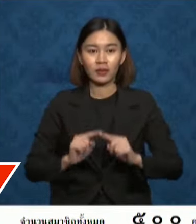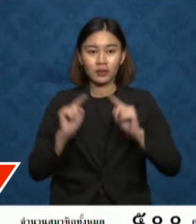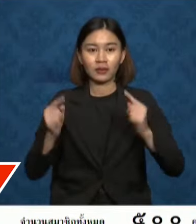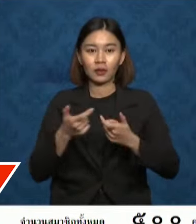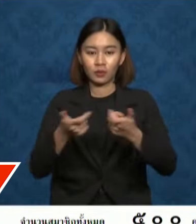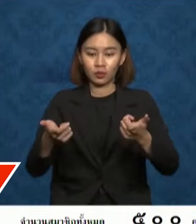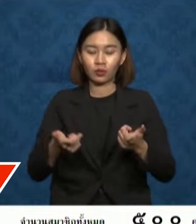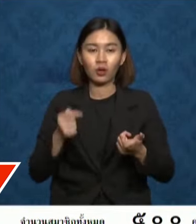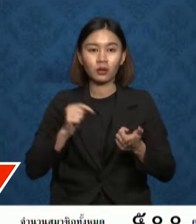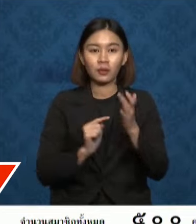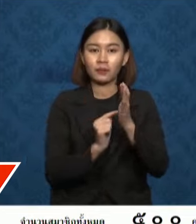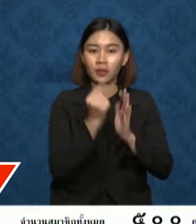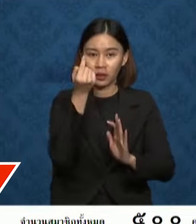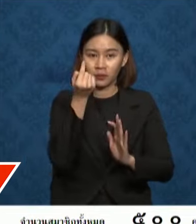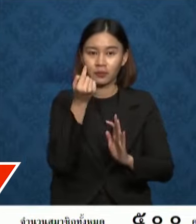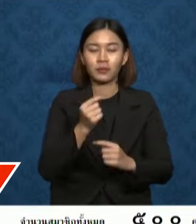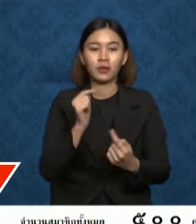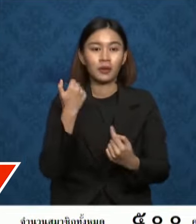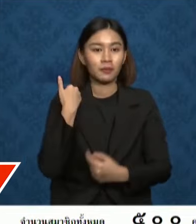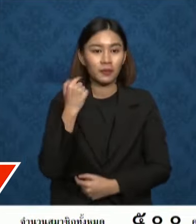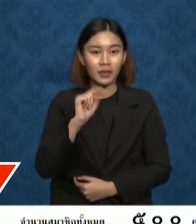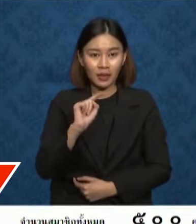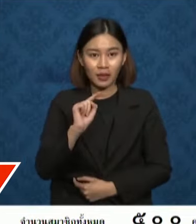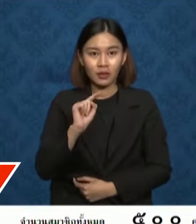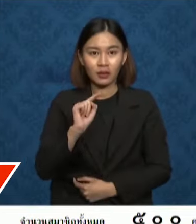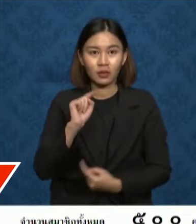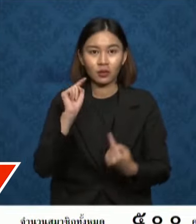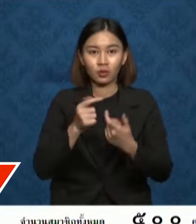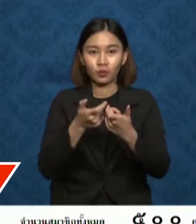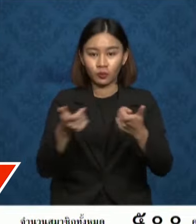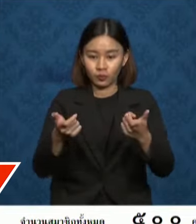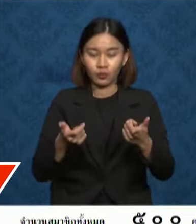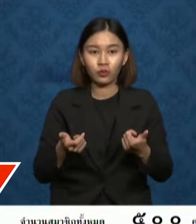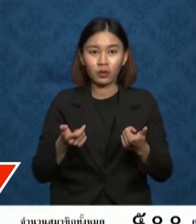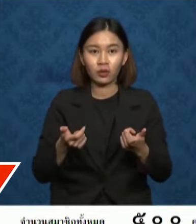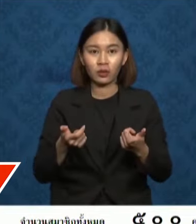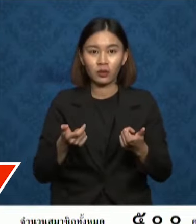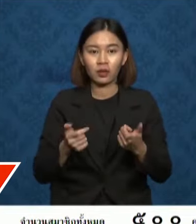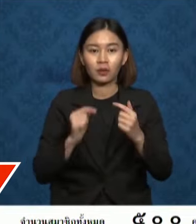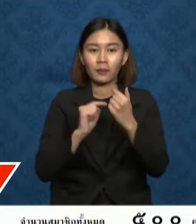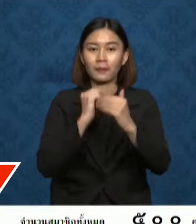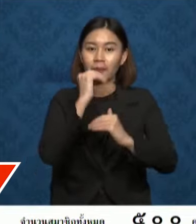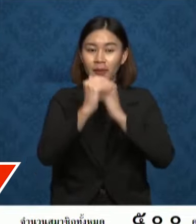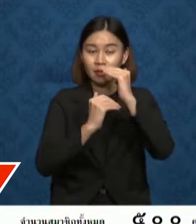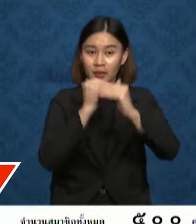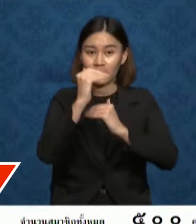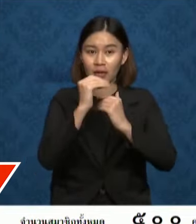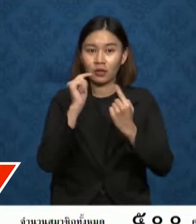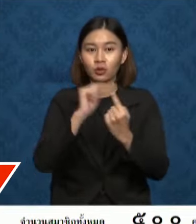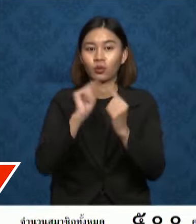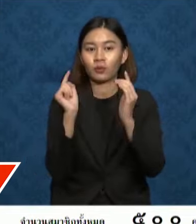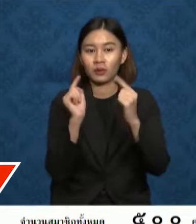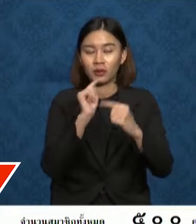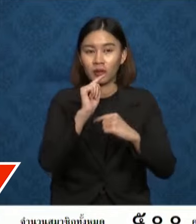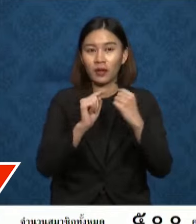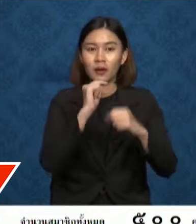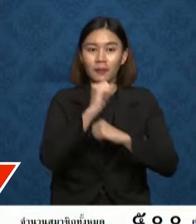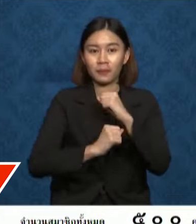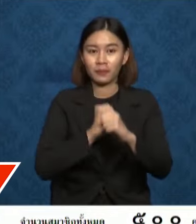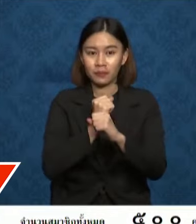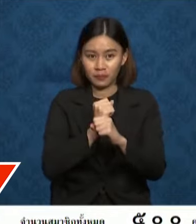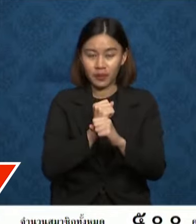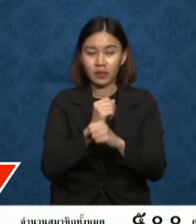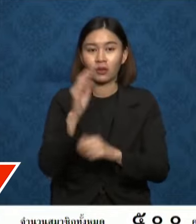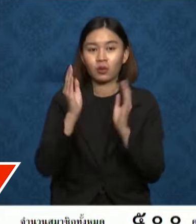ก็เป็นเลนรายงานแรกครัที่มีรัษณะ เป็นเลนรายงานรายงานความคิบหน้า ระจำไรมาตรที่